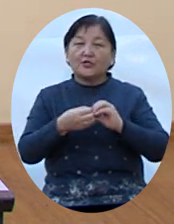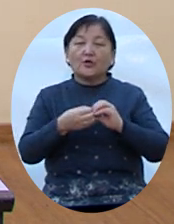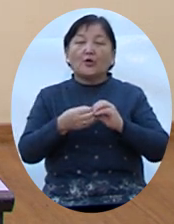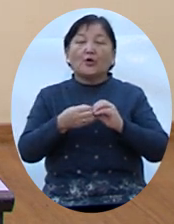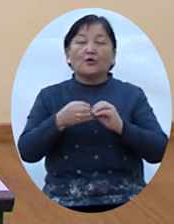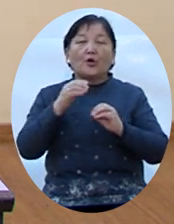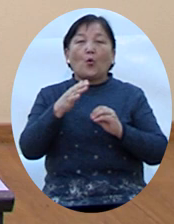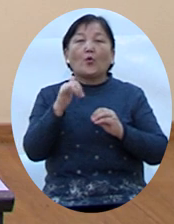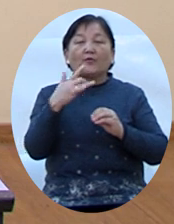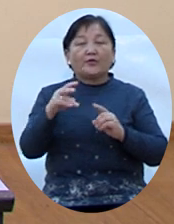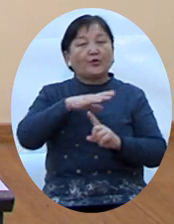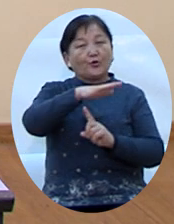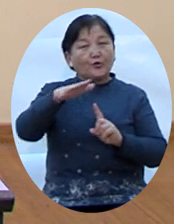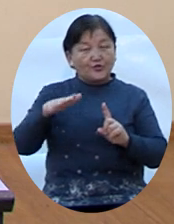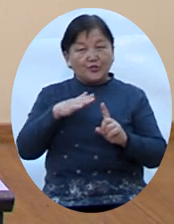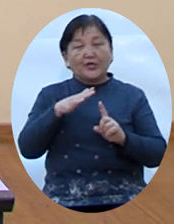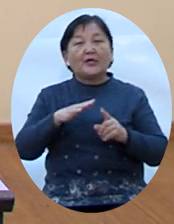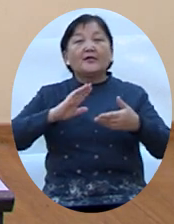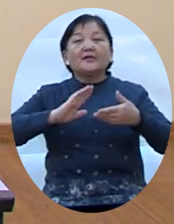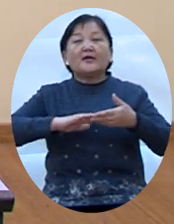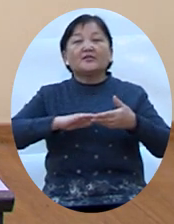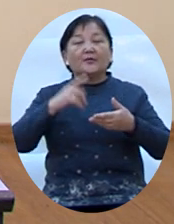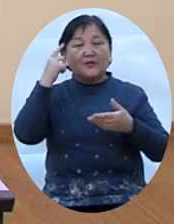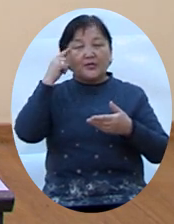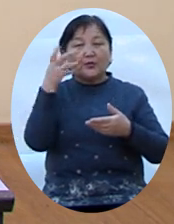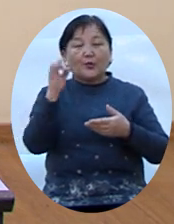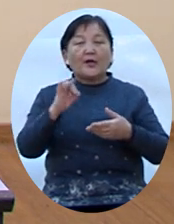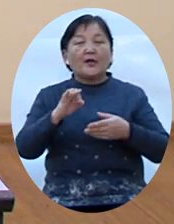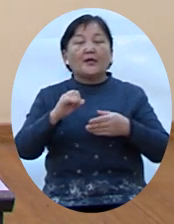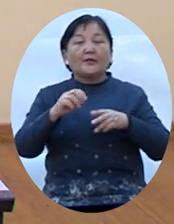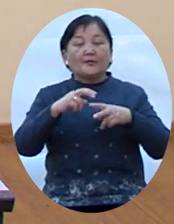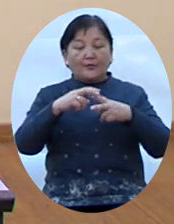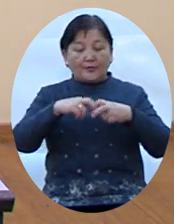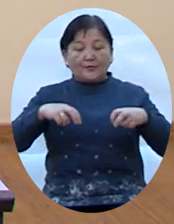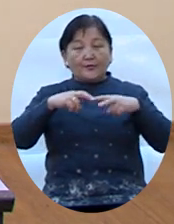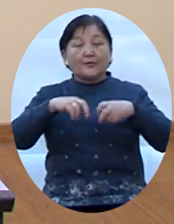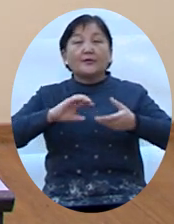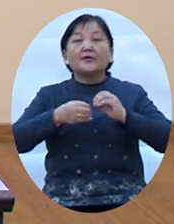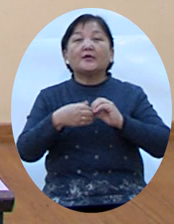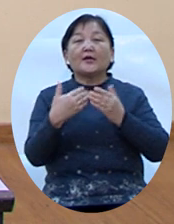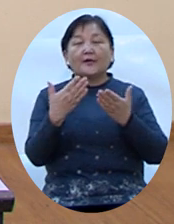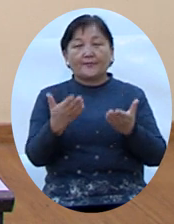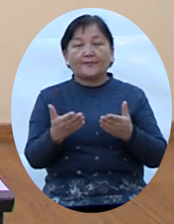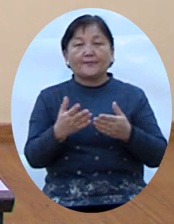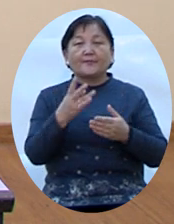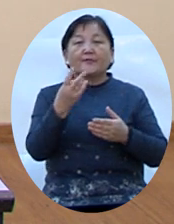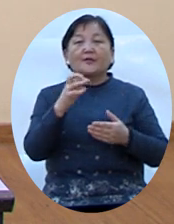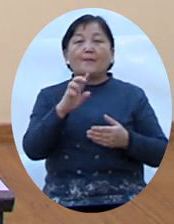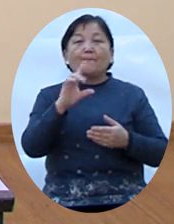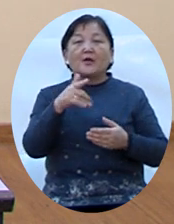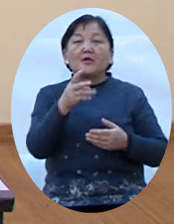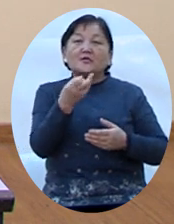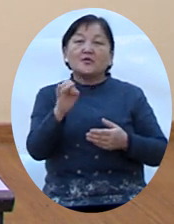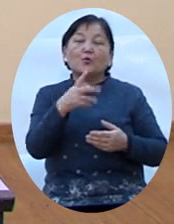универсал индикаторын цаас ашиглан таньё. За лимбигний хүчлээ багш нь шил аяганд таслаад аваад хийчихсэн байгаа. Эхлээд лимбигний